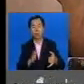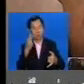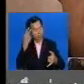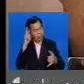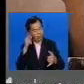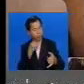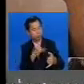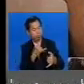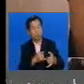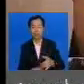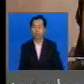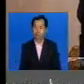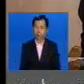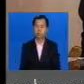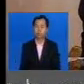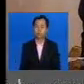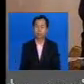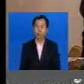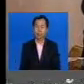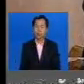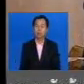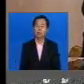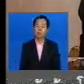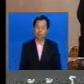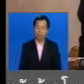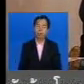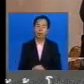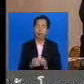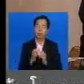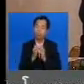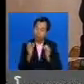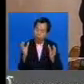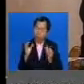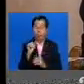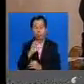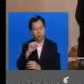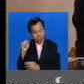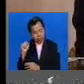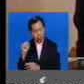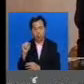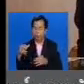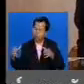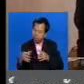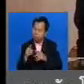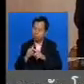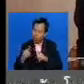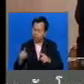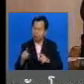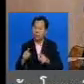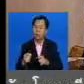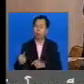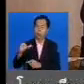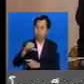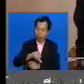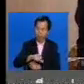เมืองทำให้การเมืองไทยล่มสลายแล้ววันนี้ได้ผลอย่